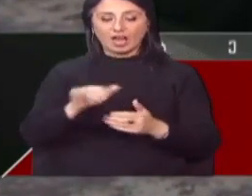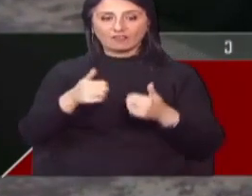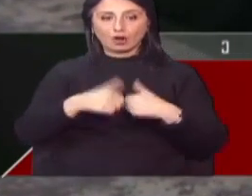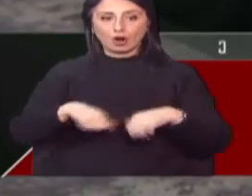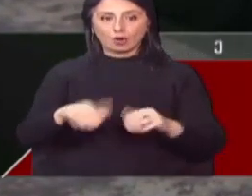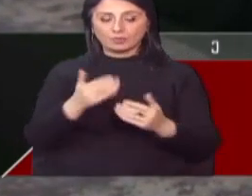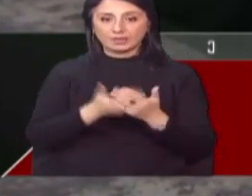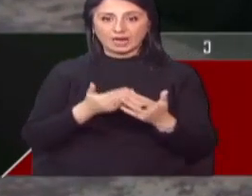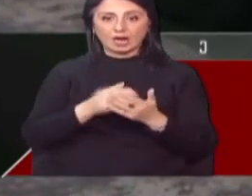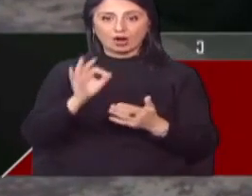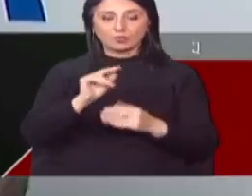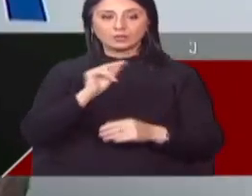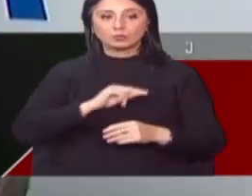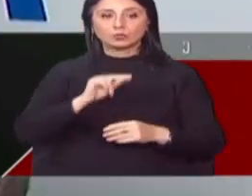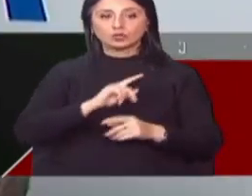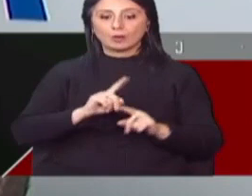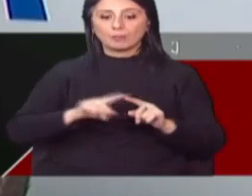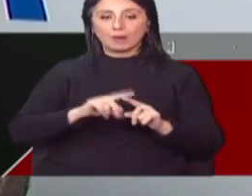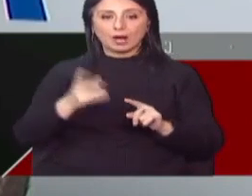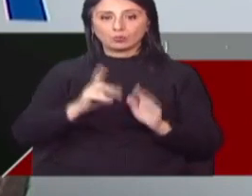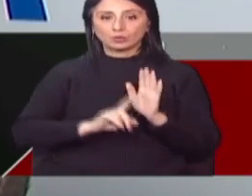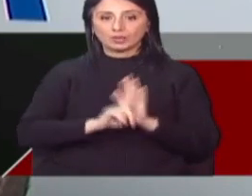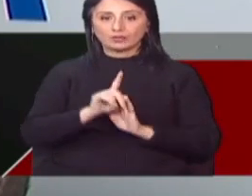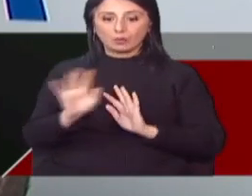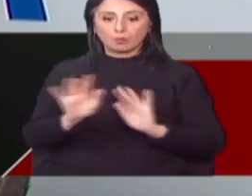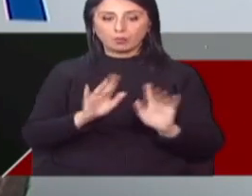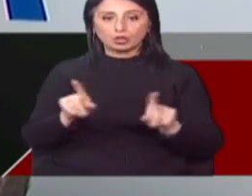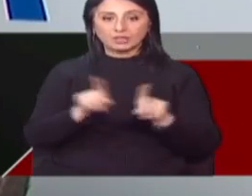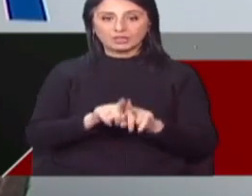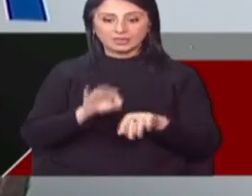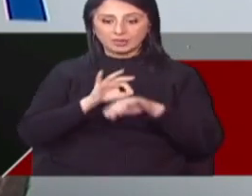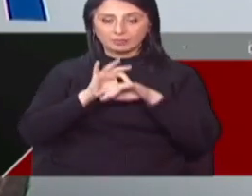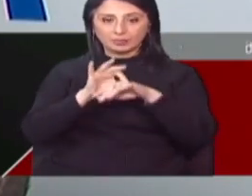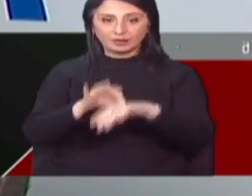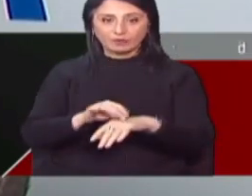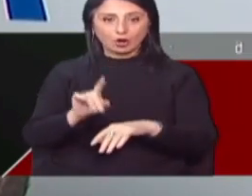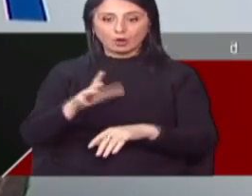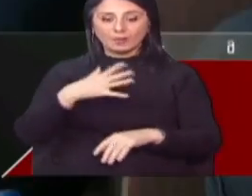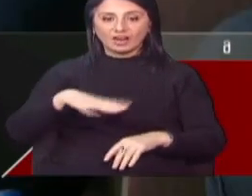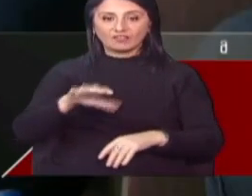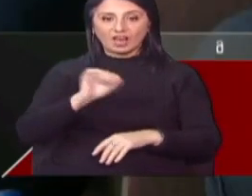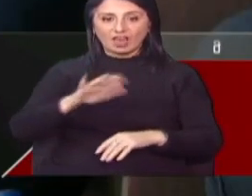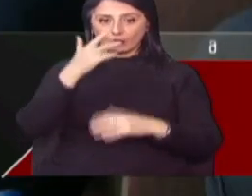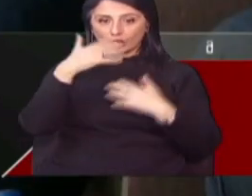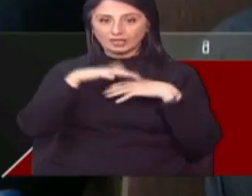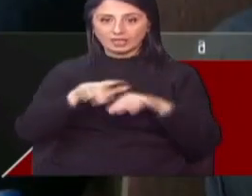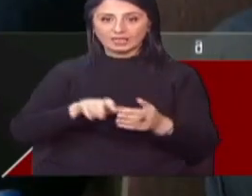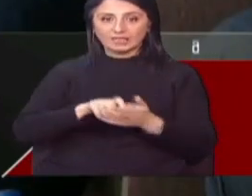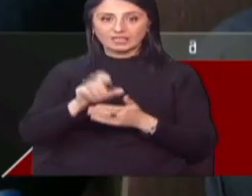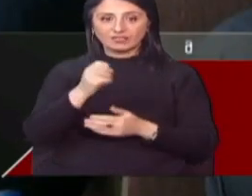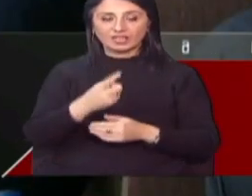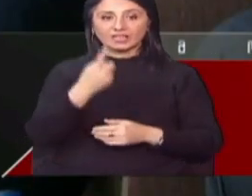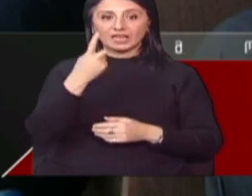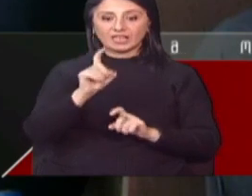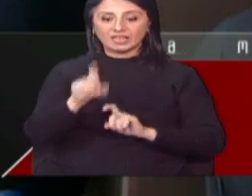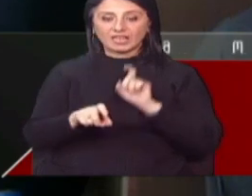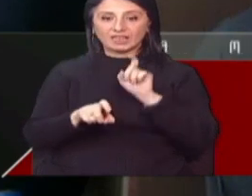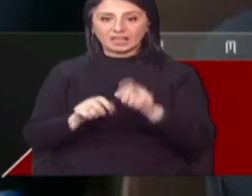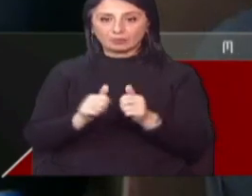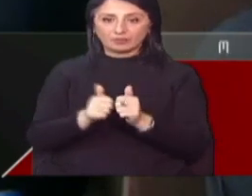Eurocomisii recomandații Ebze Mushaoba, Male Unda Daitchos da procesi Ise Unda Tsari Martos. Romkwekana, Eurointegrații Skzaze Kidev, Erti